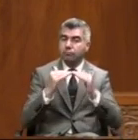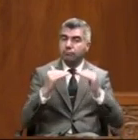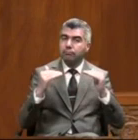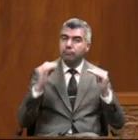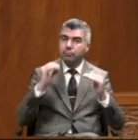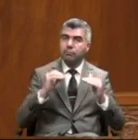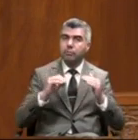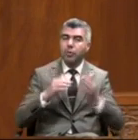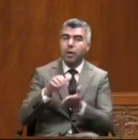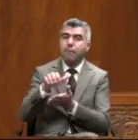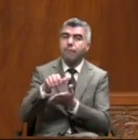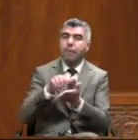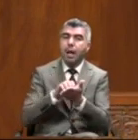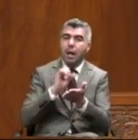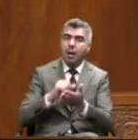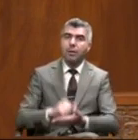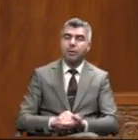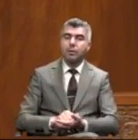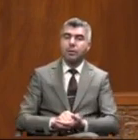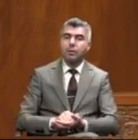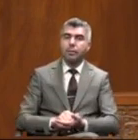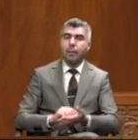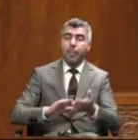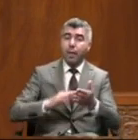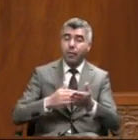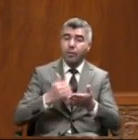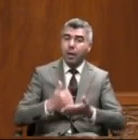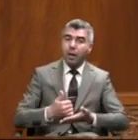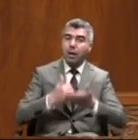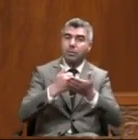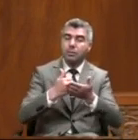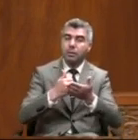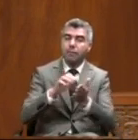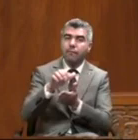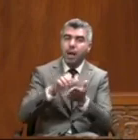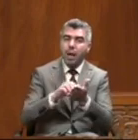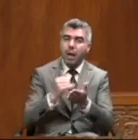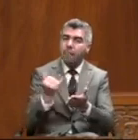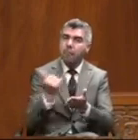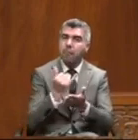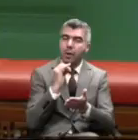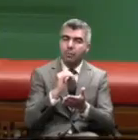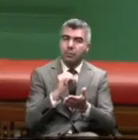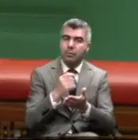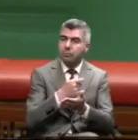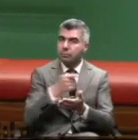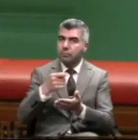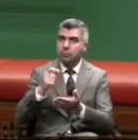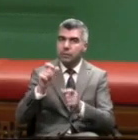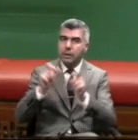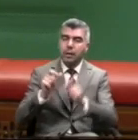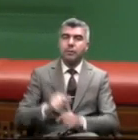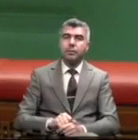منتوجنا الفلاحي وتوفير مختلف المنتوجات الفلاحيه الاساسيه منها ايضا خاصه